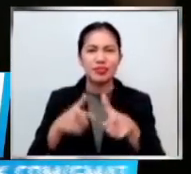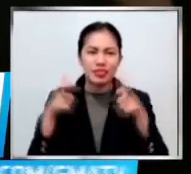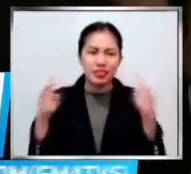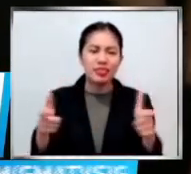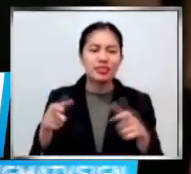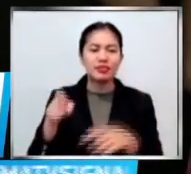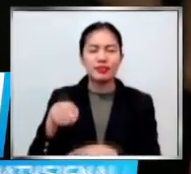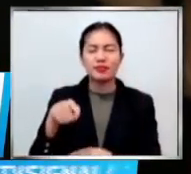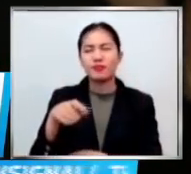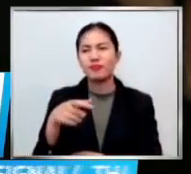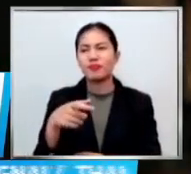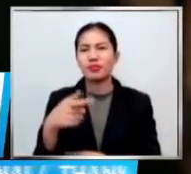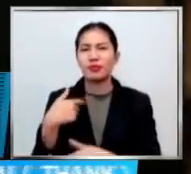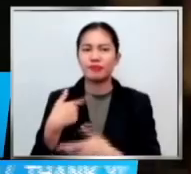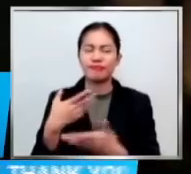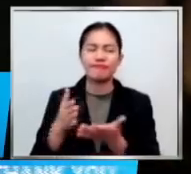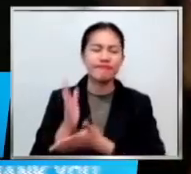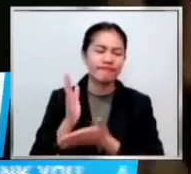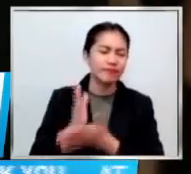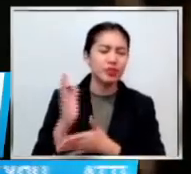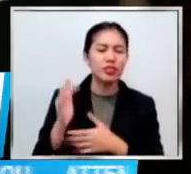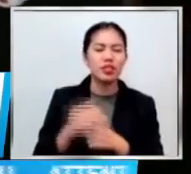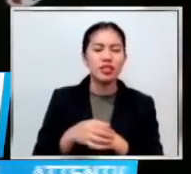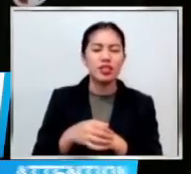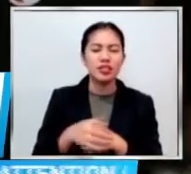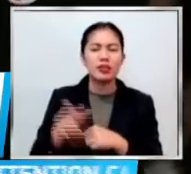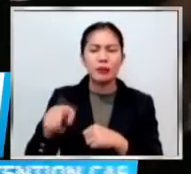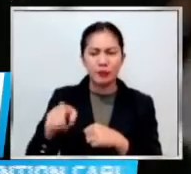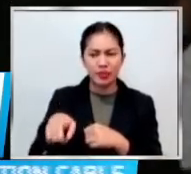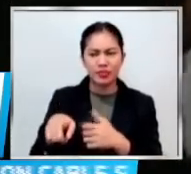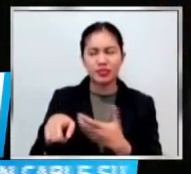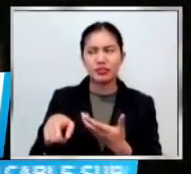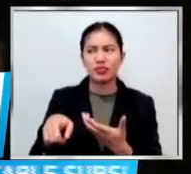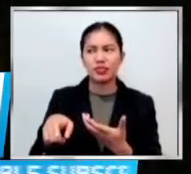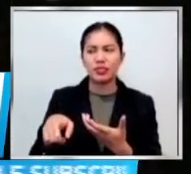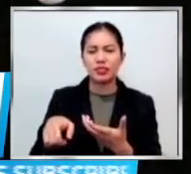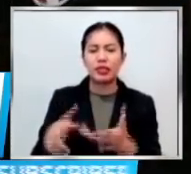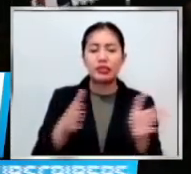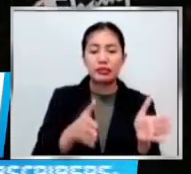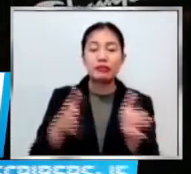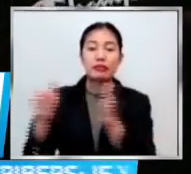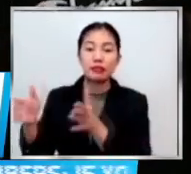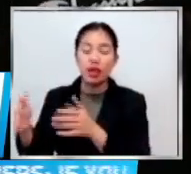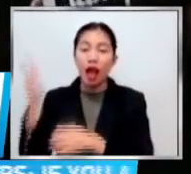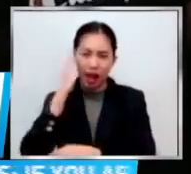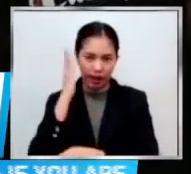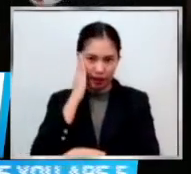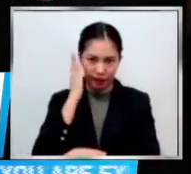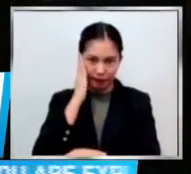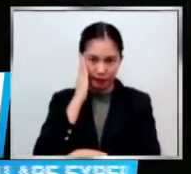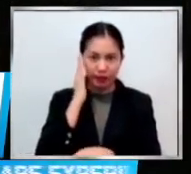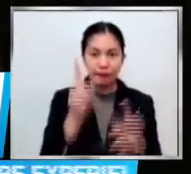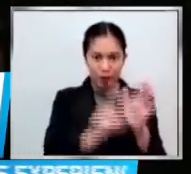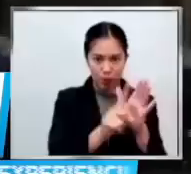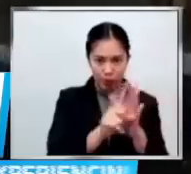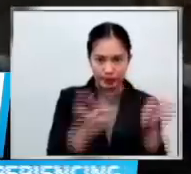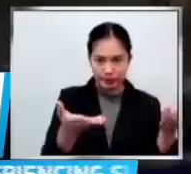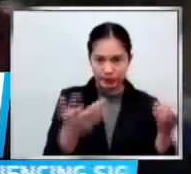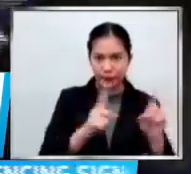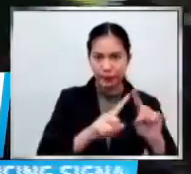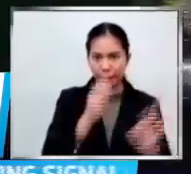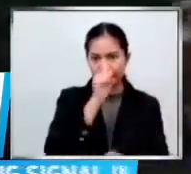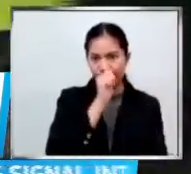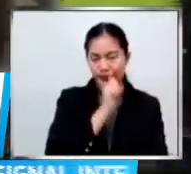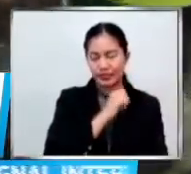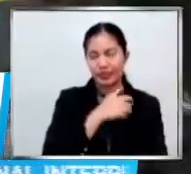eh. Pwede namang itabi na lang. Alam naman namin bawal dito, kaya lang, wala nang magagawa talaga eh. Sayad na eh.